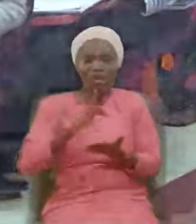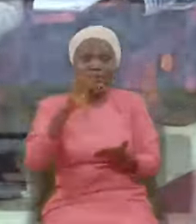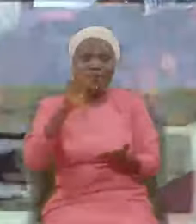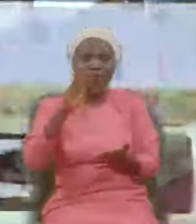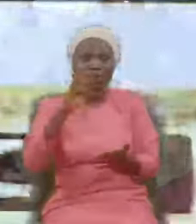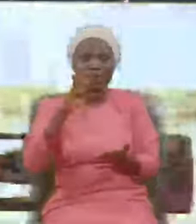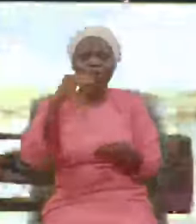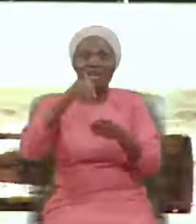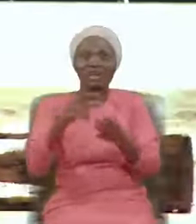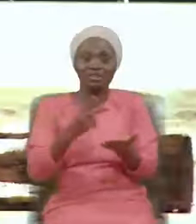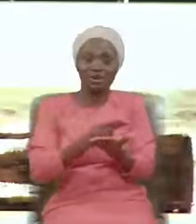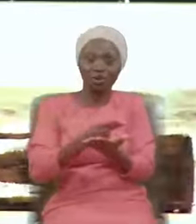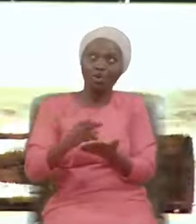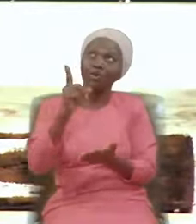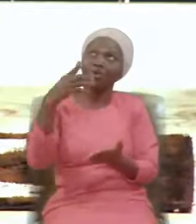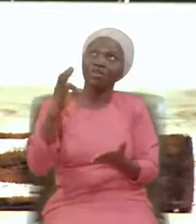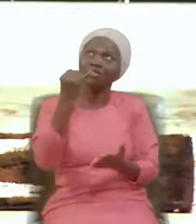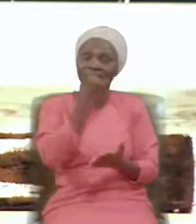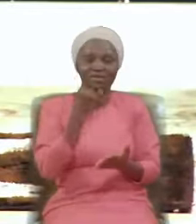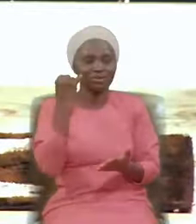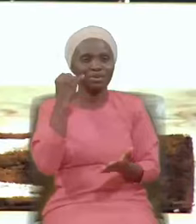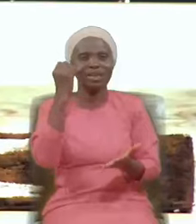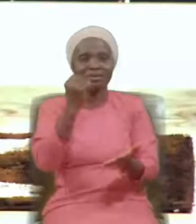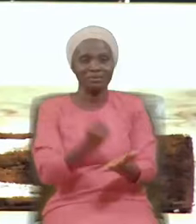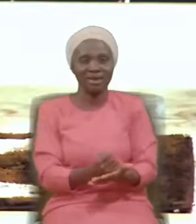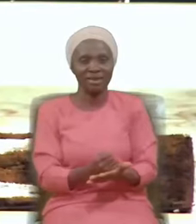le sein d'Israël.